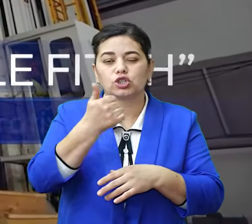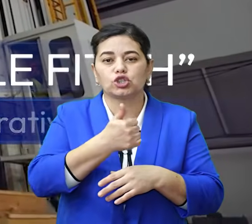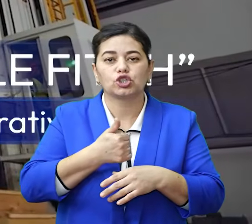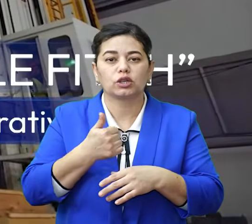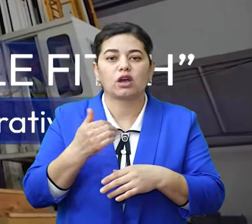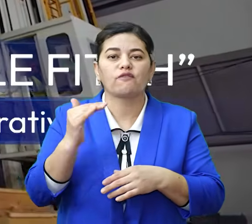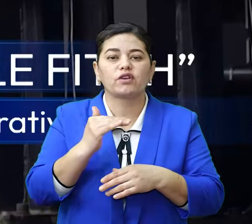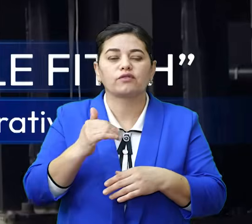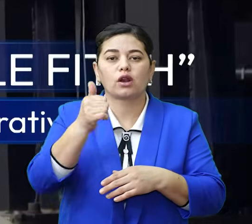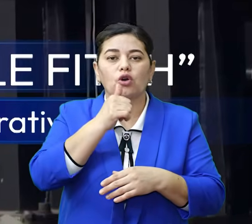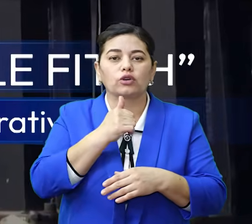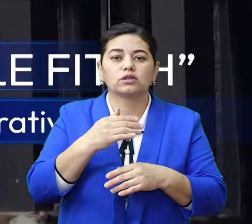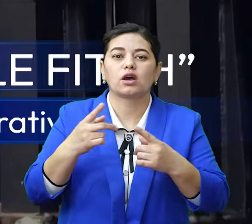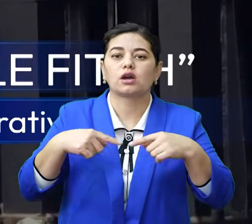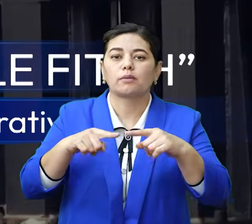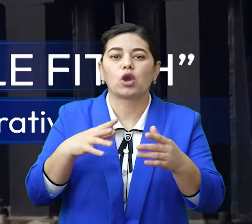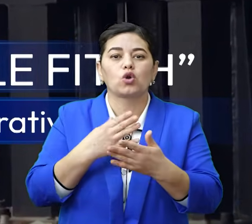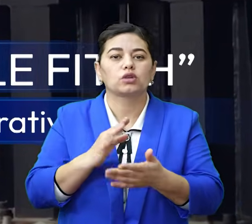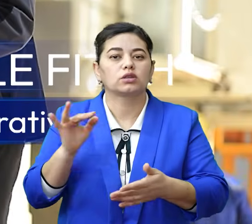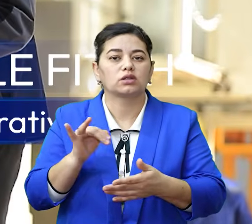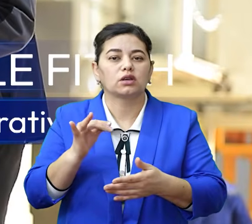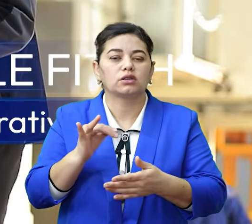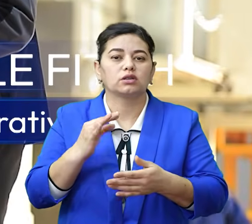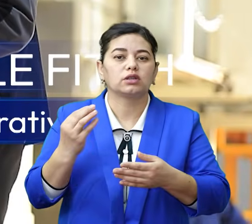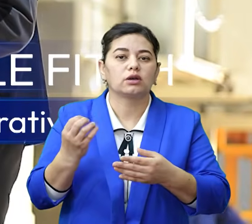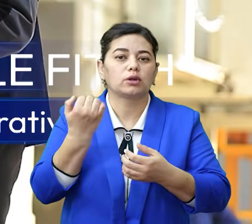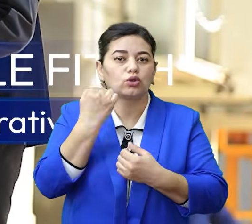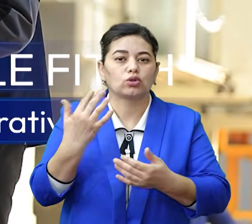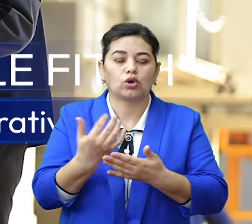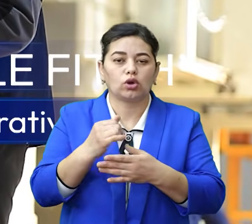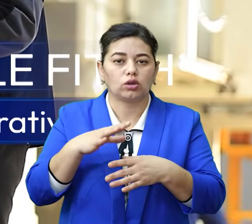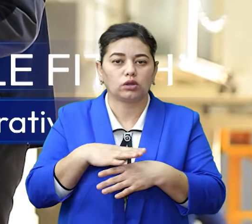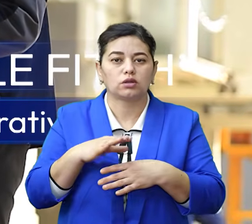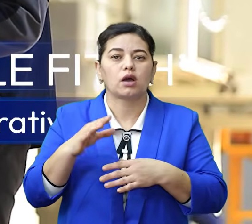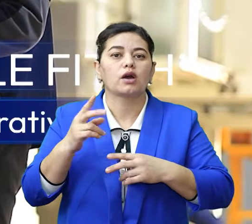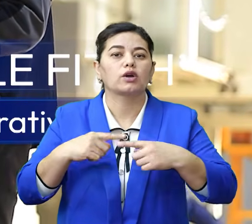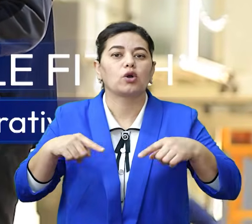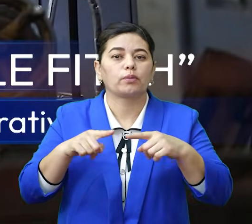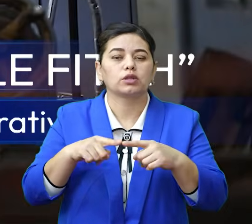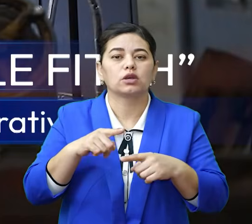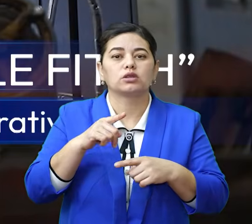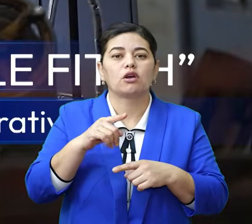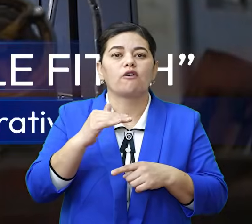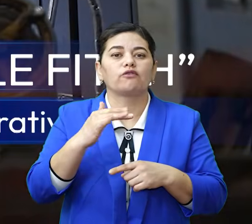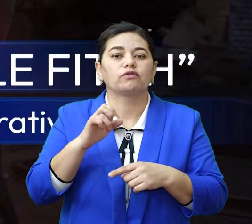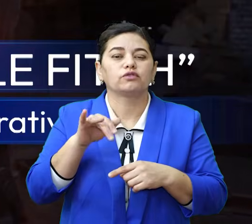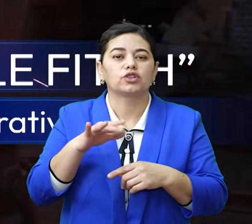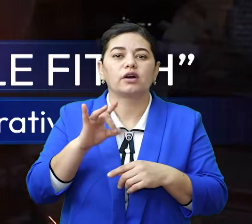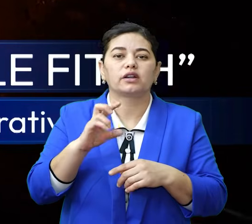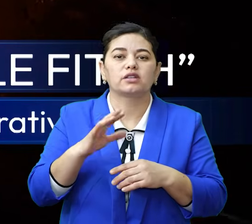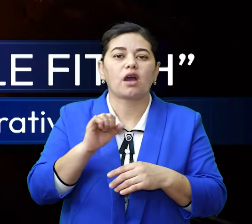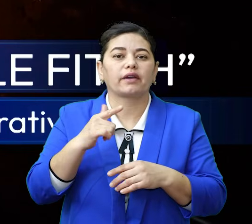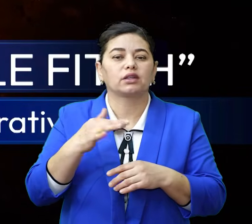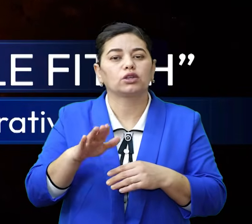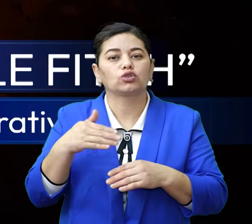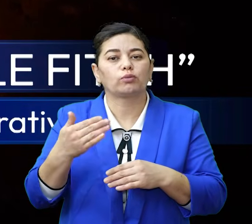2025-yilning fevral oyida kompaniya o'z tarixida yana bir yutuqqa ega bo'ldi. Jumladan kompaniyaga Sustainable Fitch xalqaro reyting